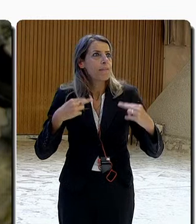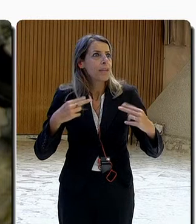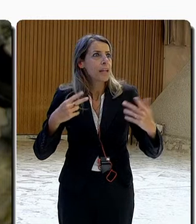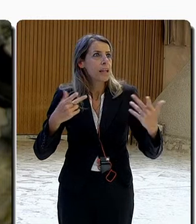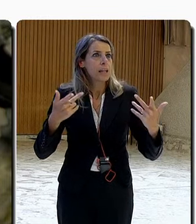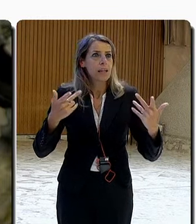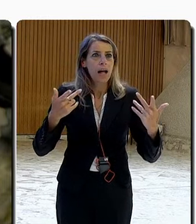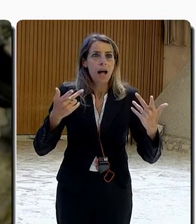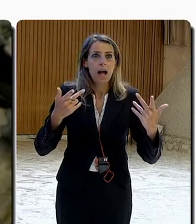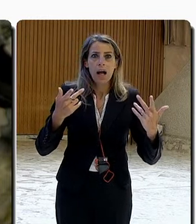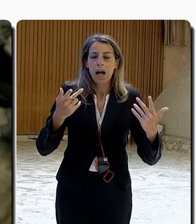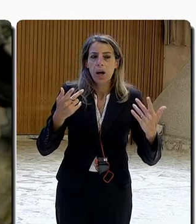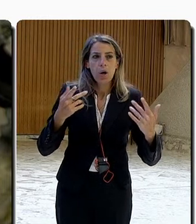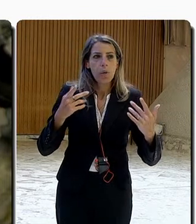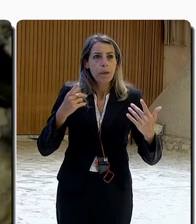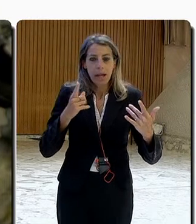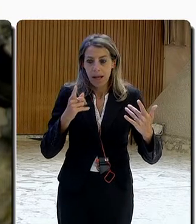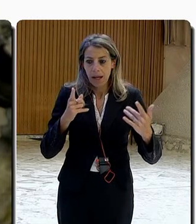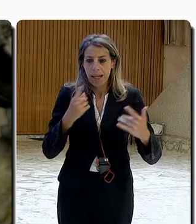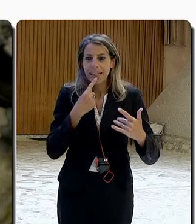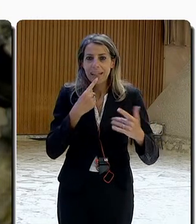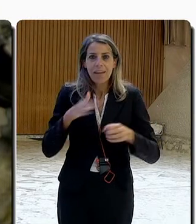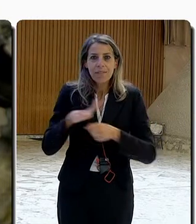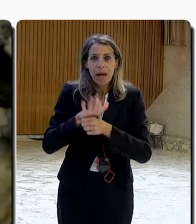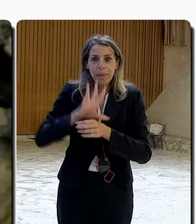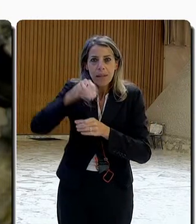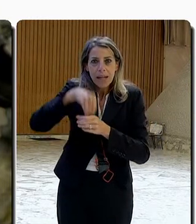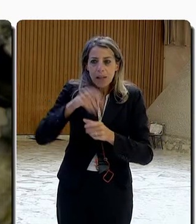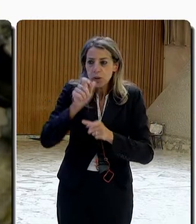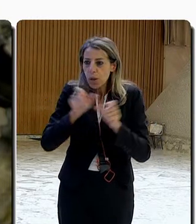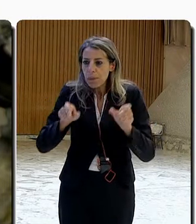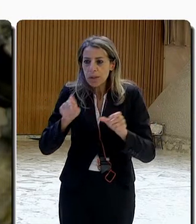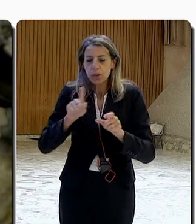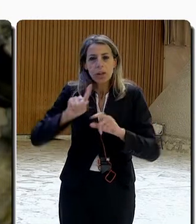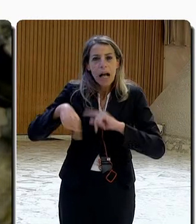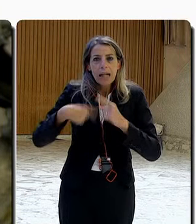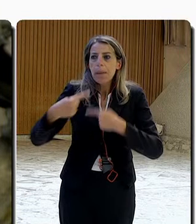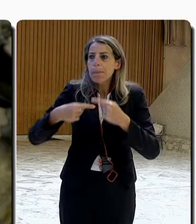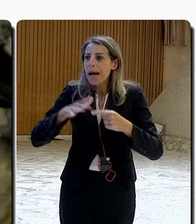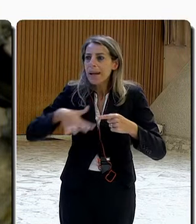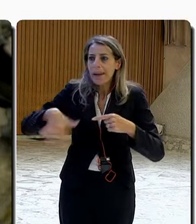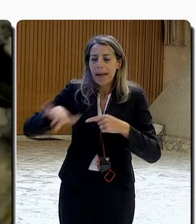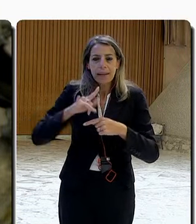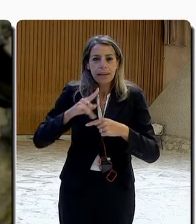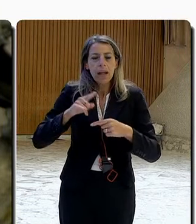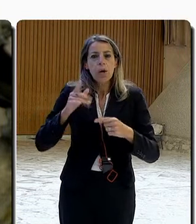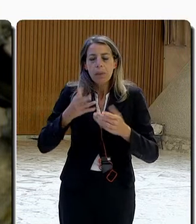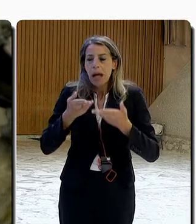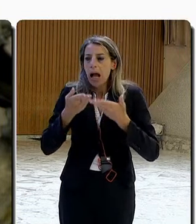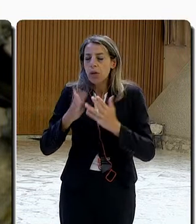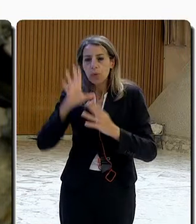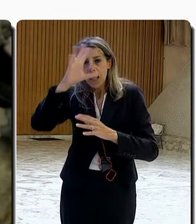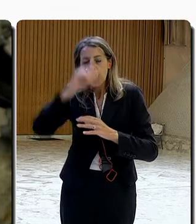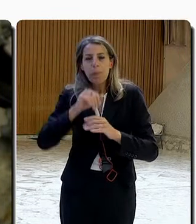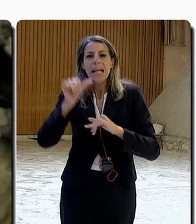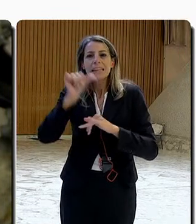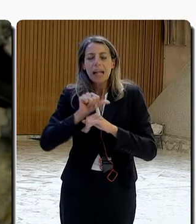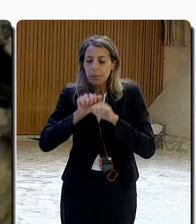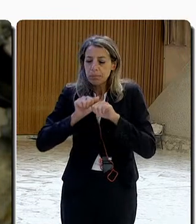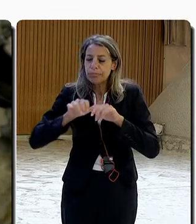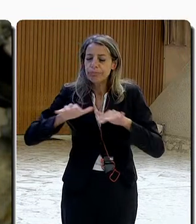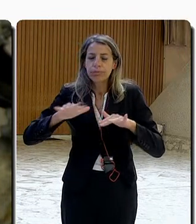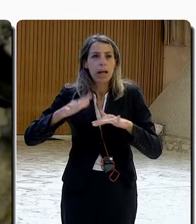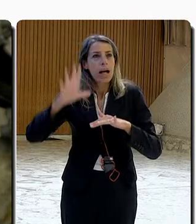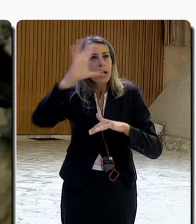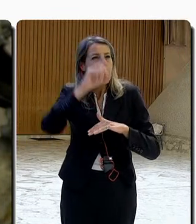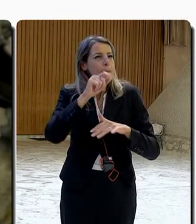di ogni membro della famiglia e da parte di altre famiglie intorno a sé. Per